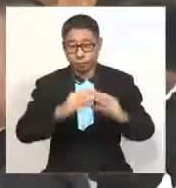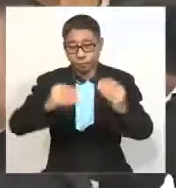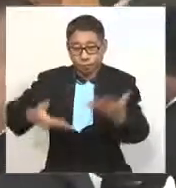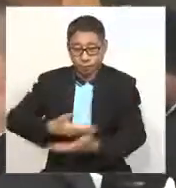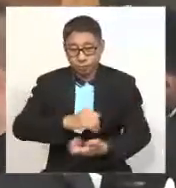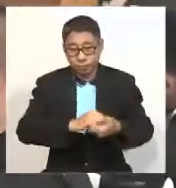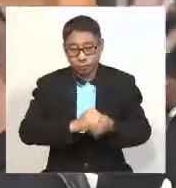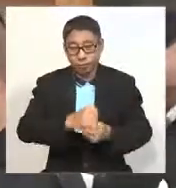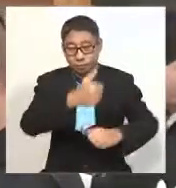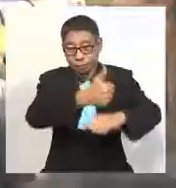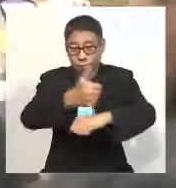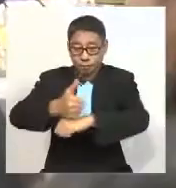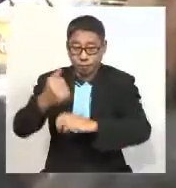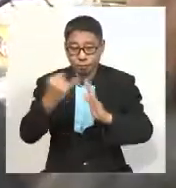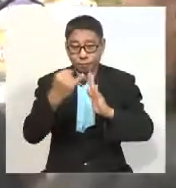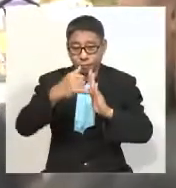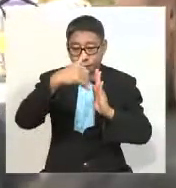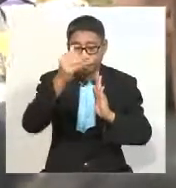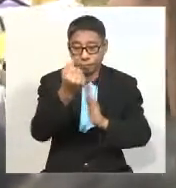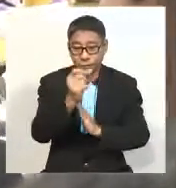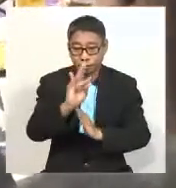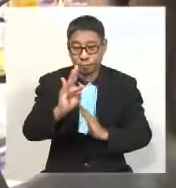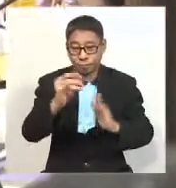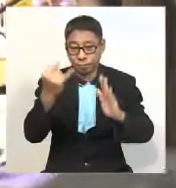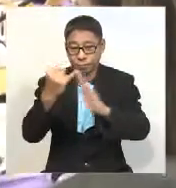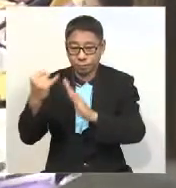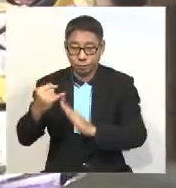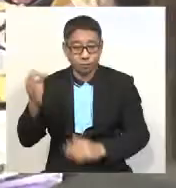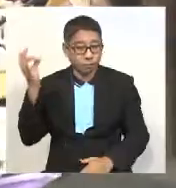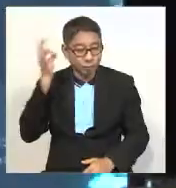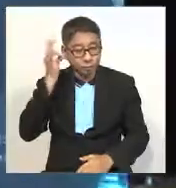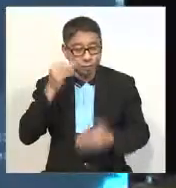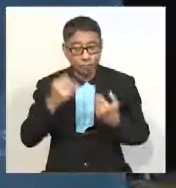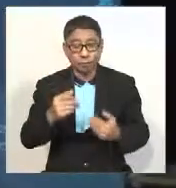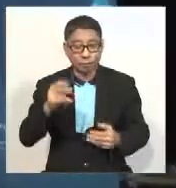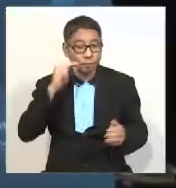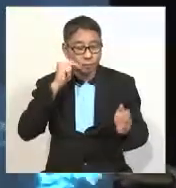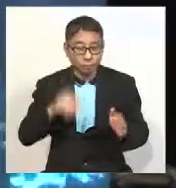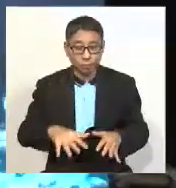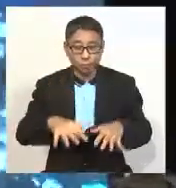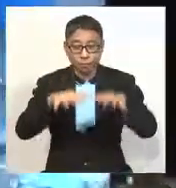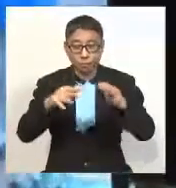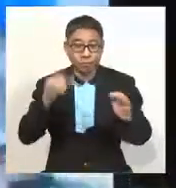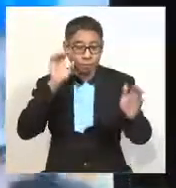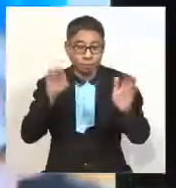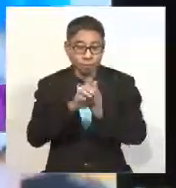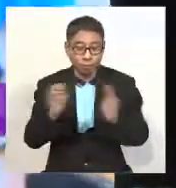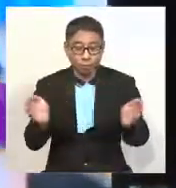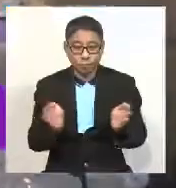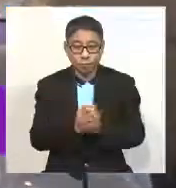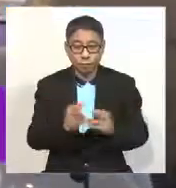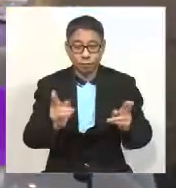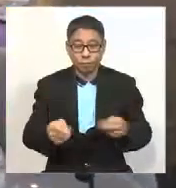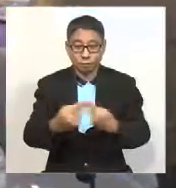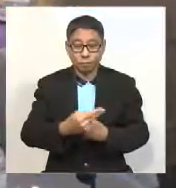ในการประชุมร่วมกับทางผู้ว่าราชการจังหวัดภาคเหนือ17จังหวัดและรับฟังรายงานสถานการณ์อุทกภัยในภาพรวมที่ห้องสมเด็